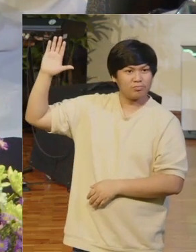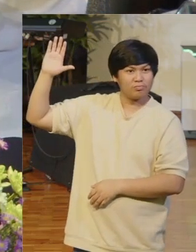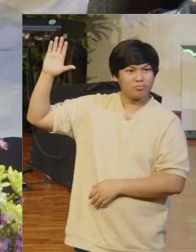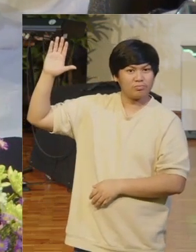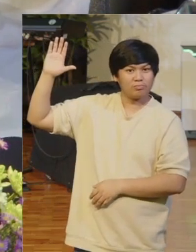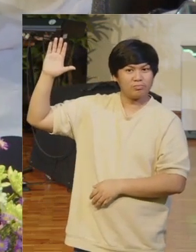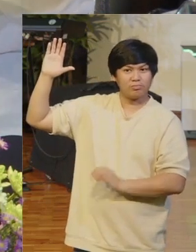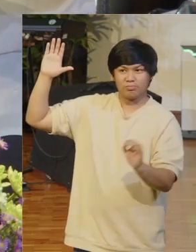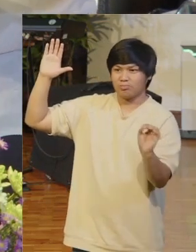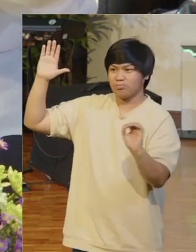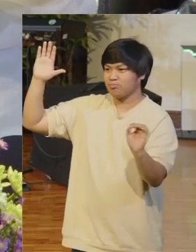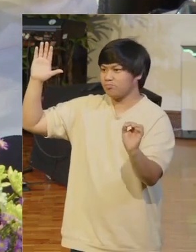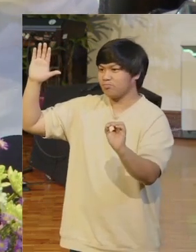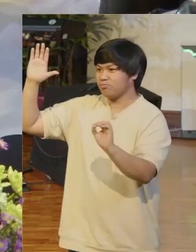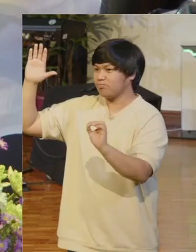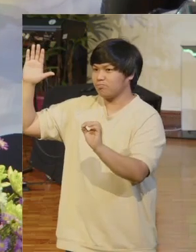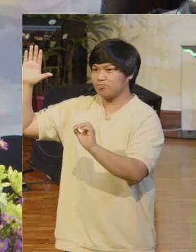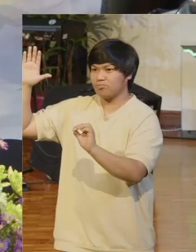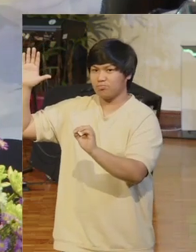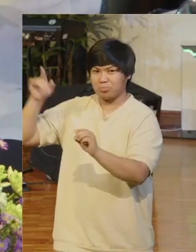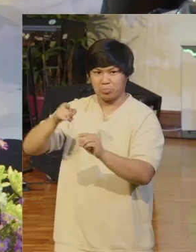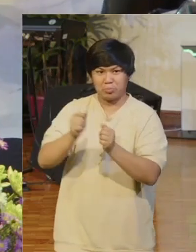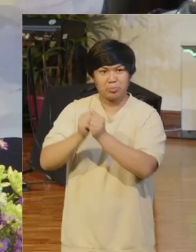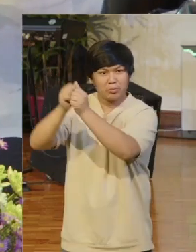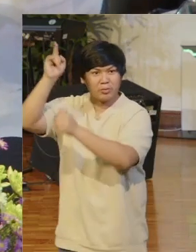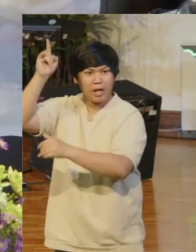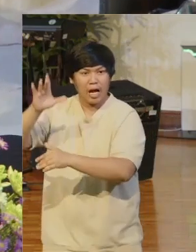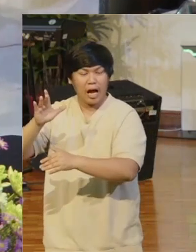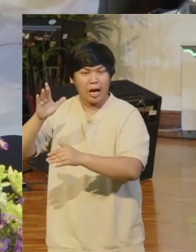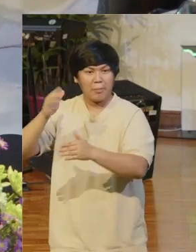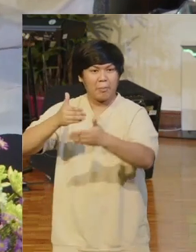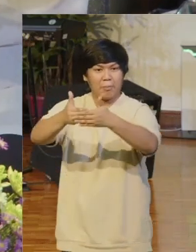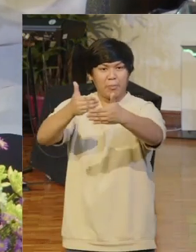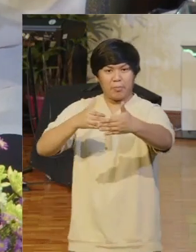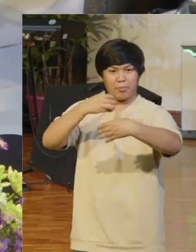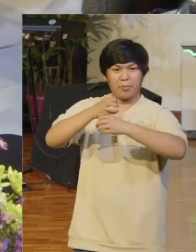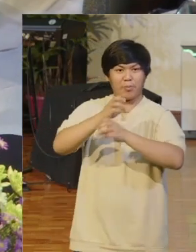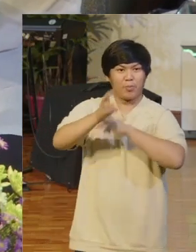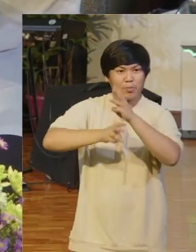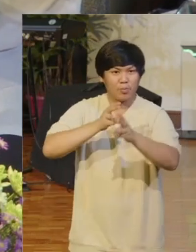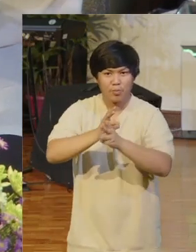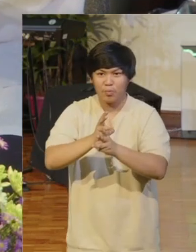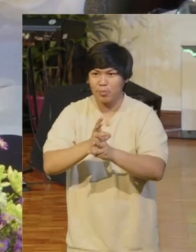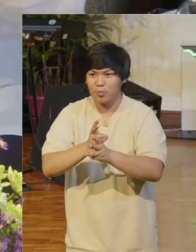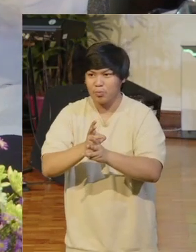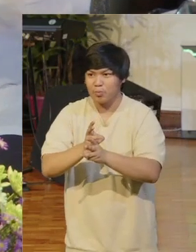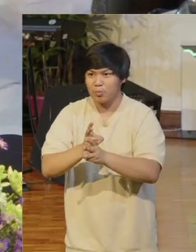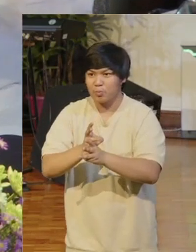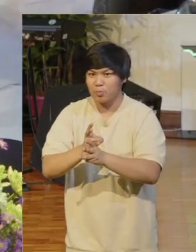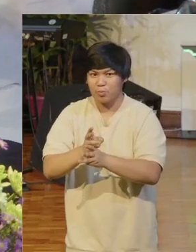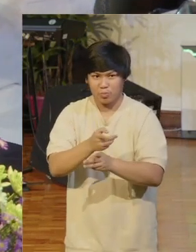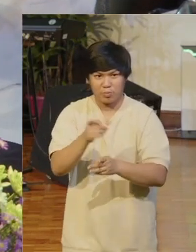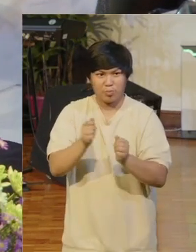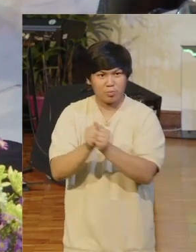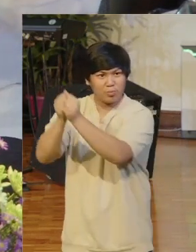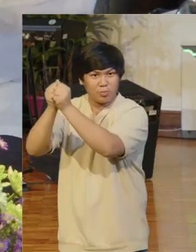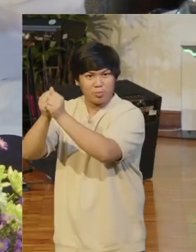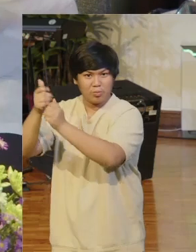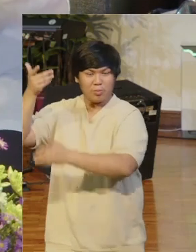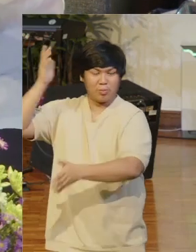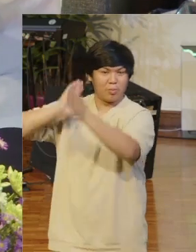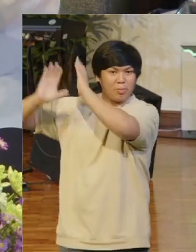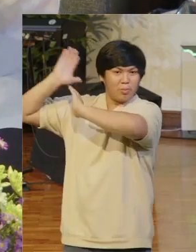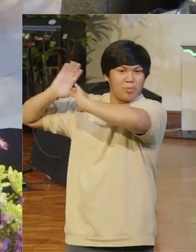ba? Wala kahit na sino isa sa atin. Wala kahit na sino sa atin ang may abilidad